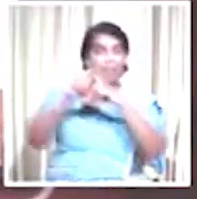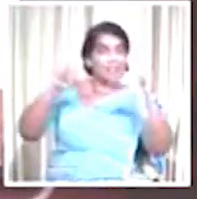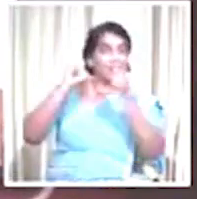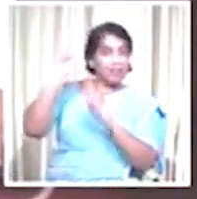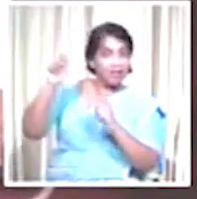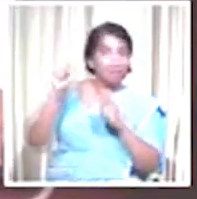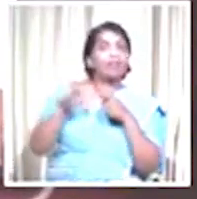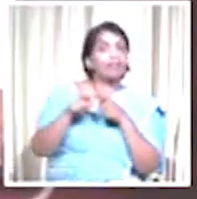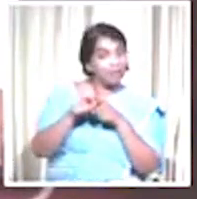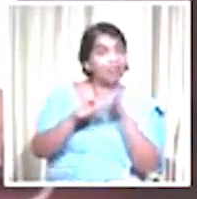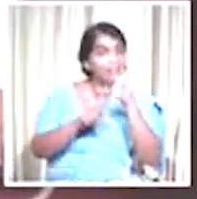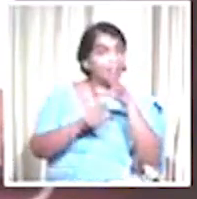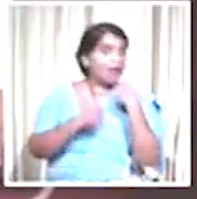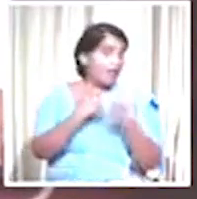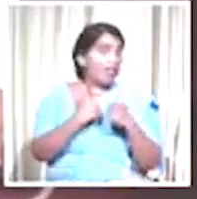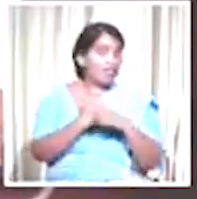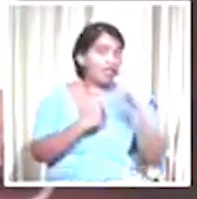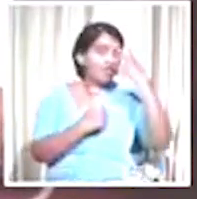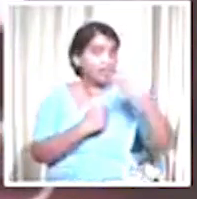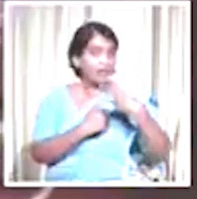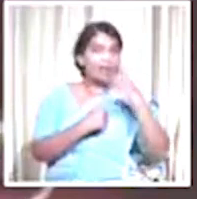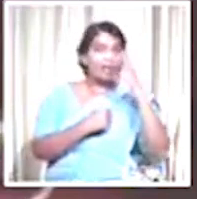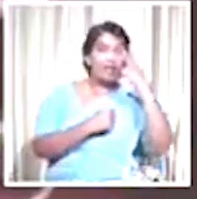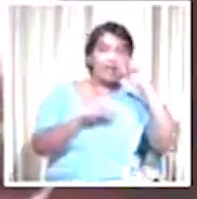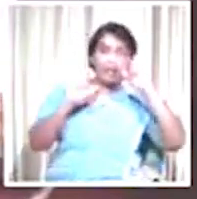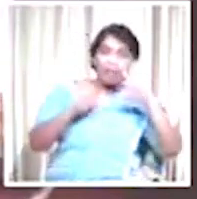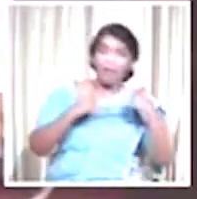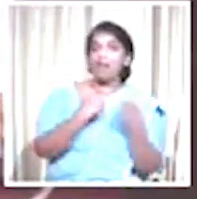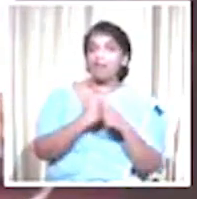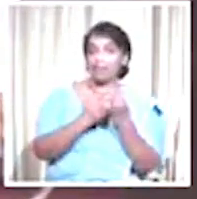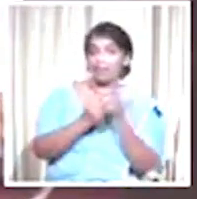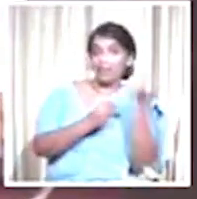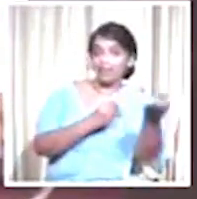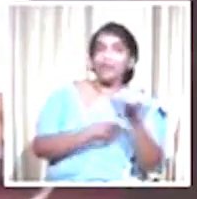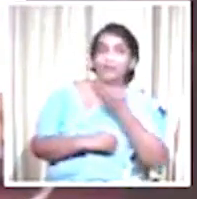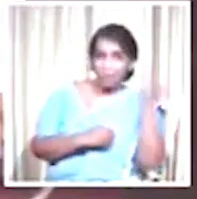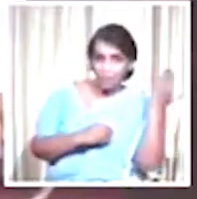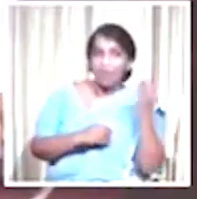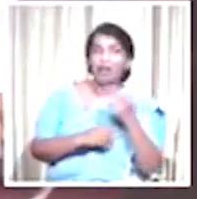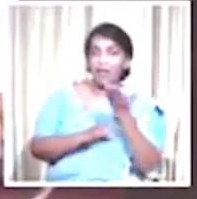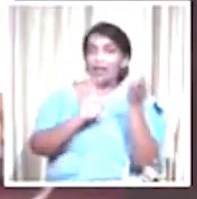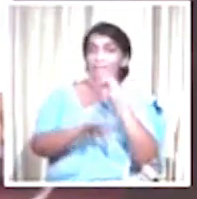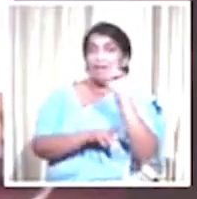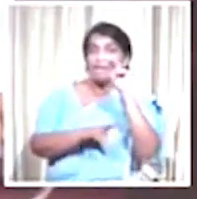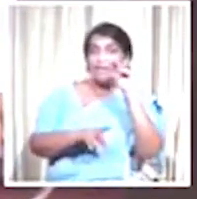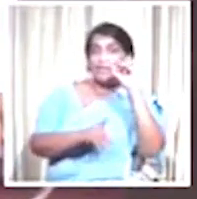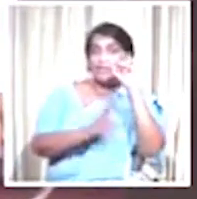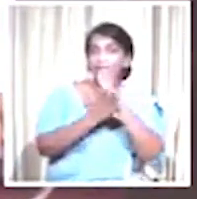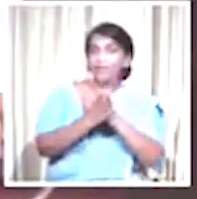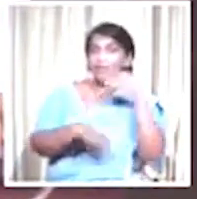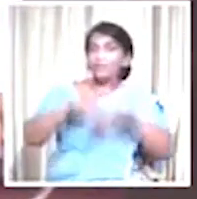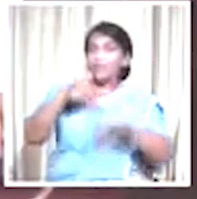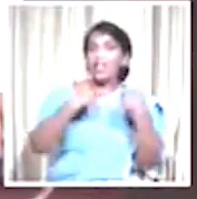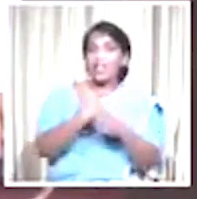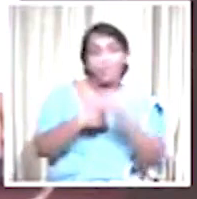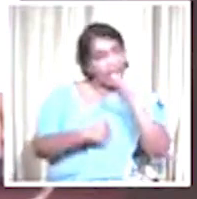වනන ඒවල් වලින් උත් හදා ගන්න පුළුවන් තුනෙන් දෙක හයෙන් පහ ඒකයි ඇත්ත කතාව එහෙම තමයි විශ්වක ඡන්ද ටික හදාගත්තේ